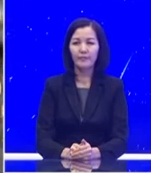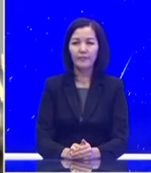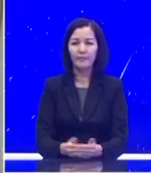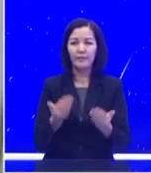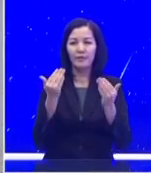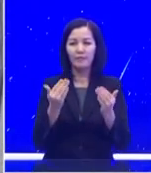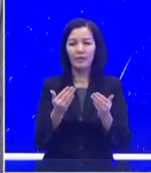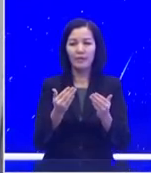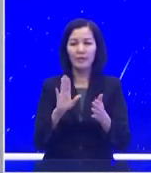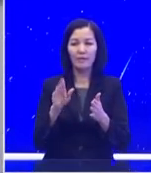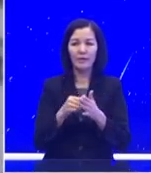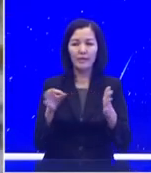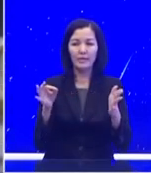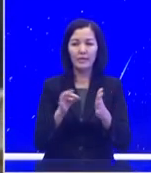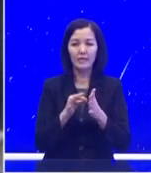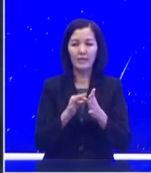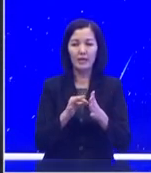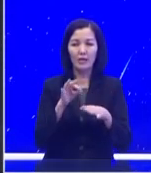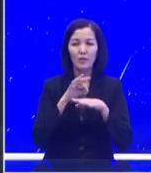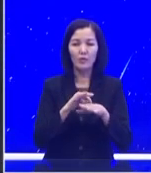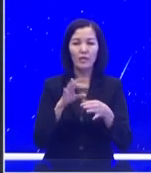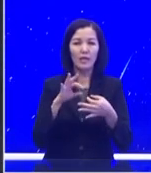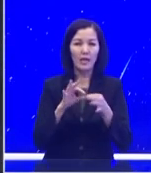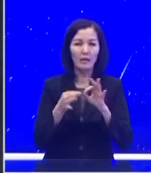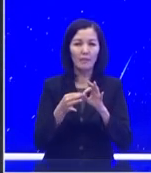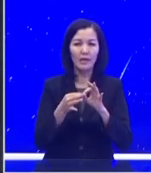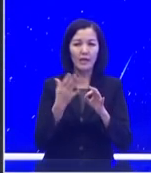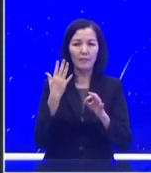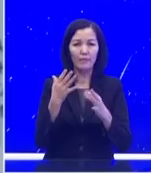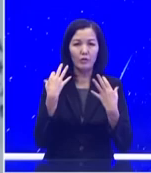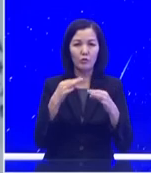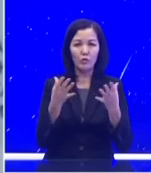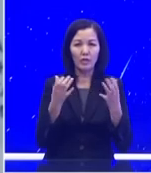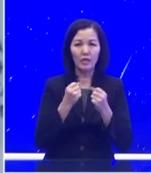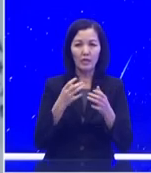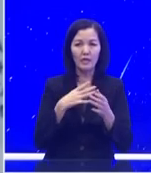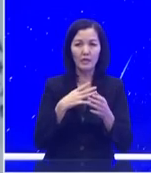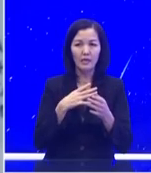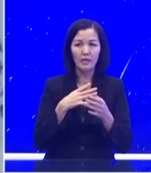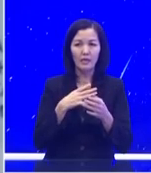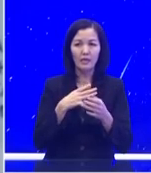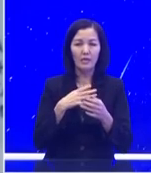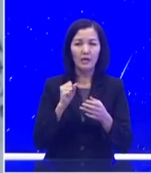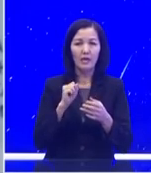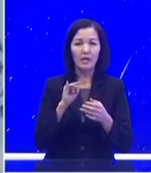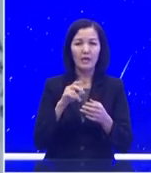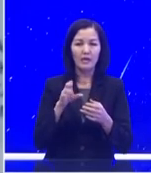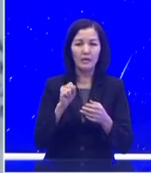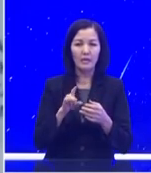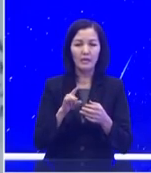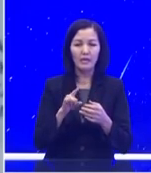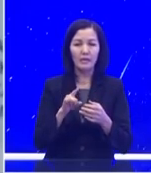Биылғы басты мақсатымыз Токиода өтетін олимпиадаға тағы 5 жолдама алу. Айта кетсек, каноэ байдарка, парусный